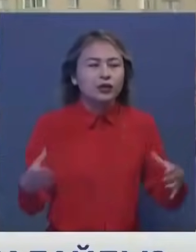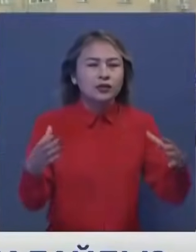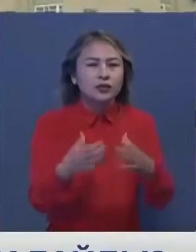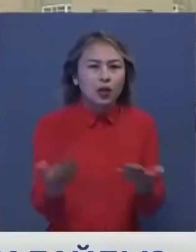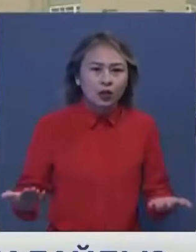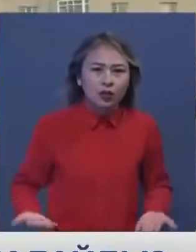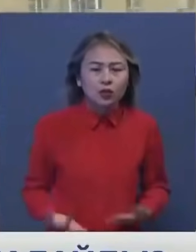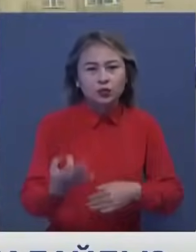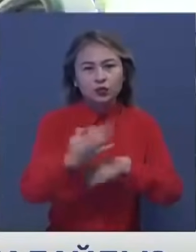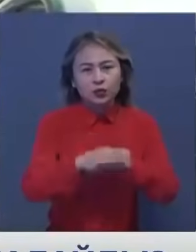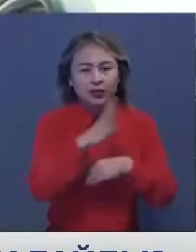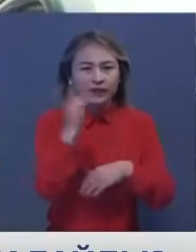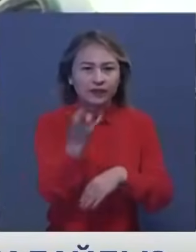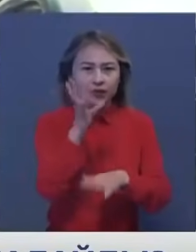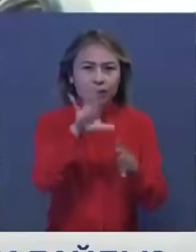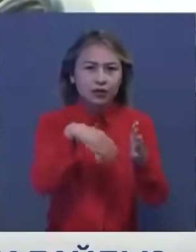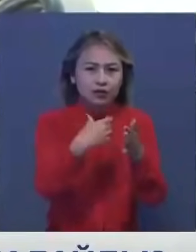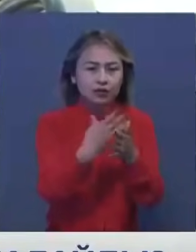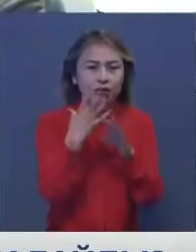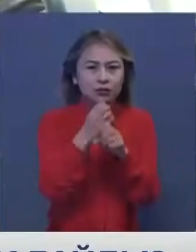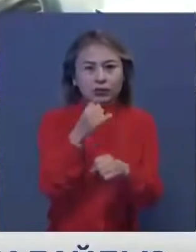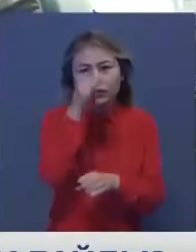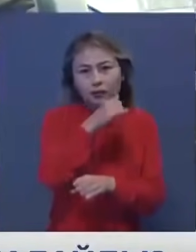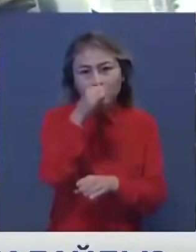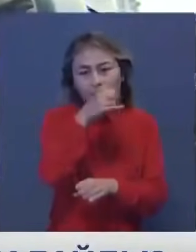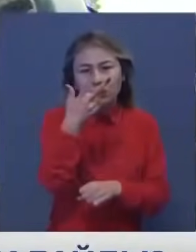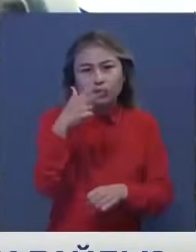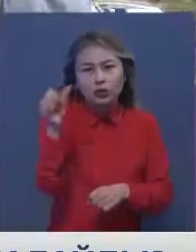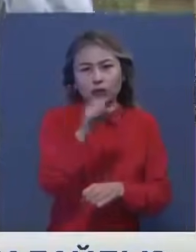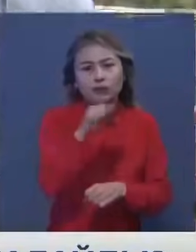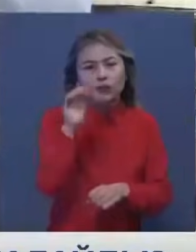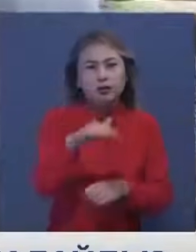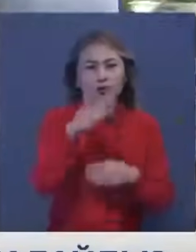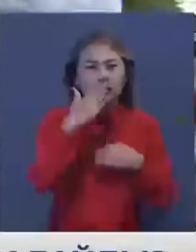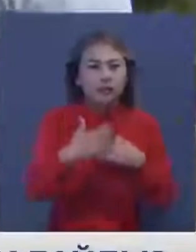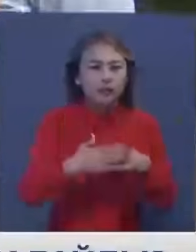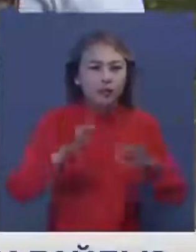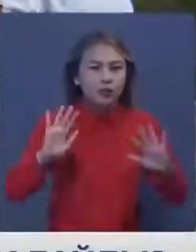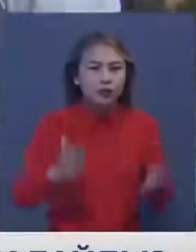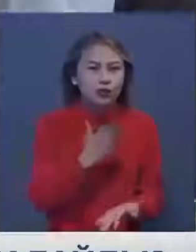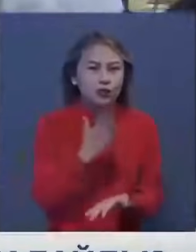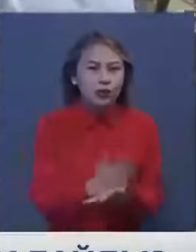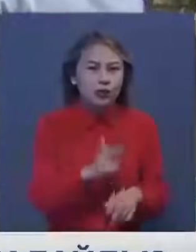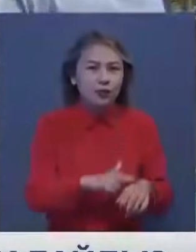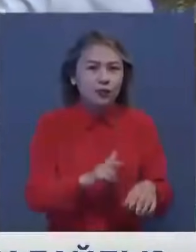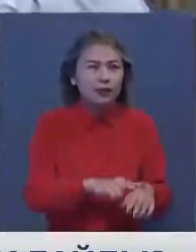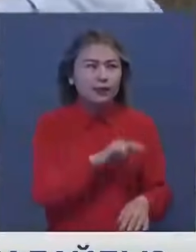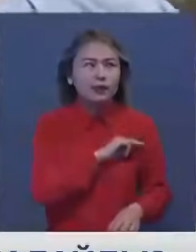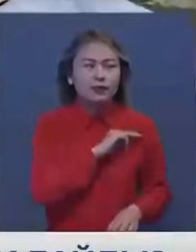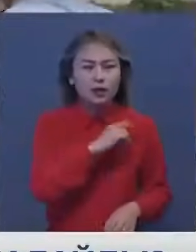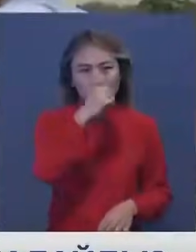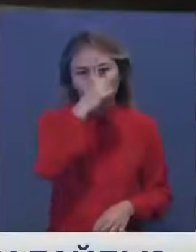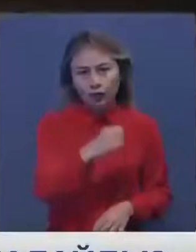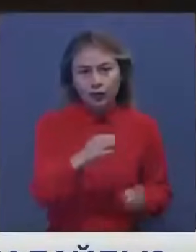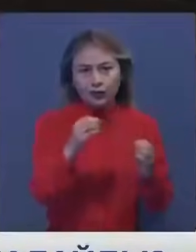тұрмыстық зорлық-зомбылық әлі де азаймай тұр. Жыл басынан бері 3,5 мыңға жуық осындай оқиға болған. Полиция қызметкерлері күніне